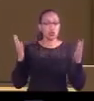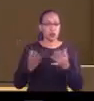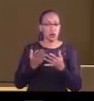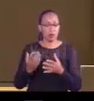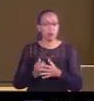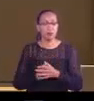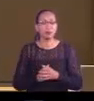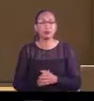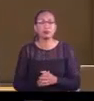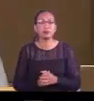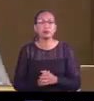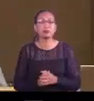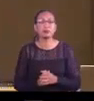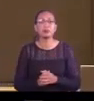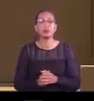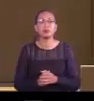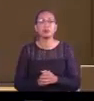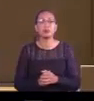Maintenant,